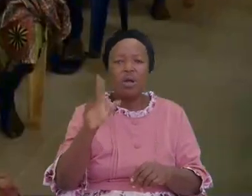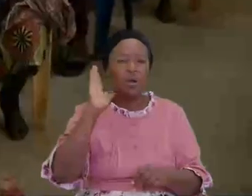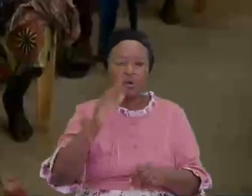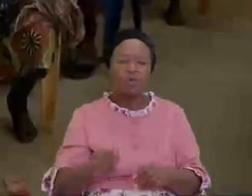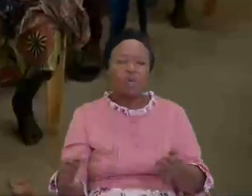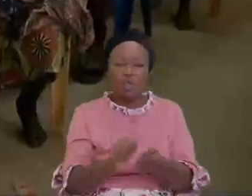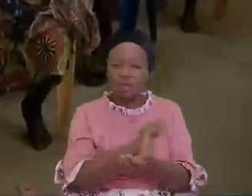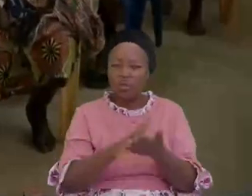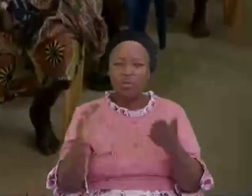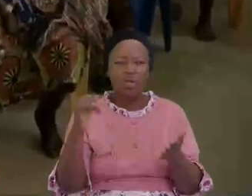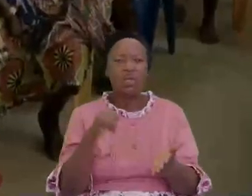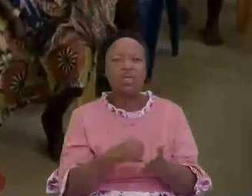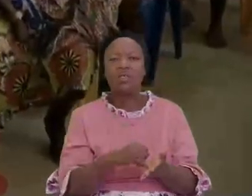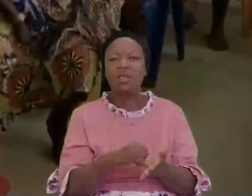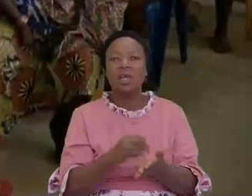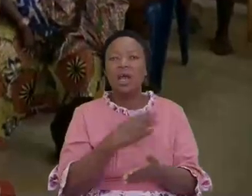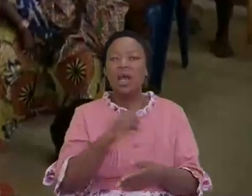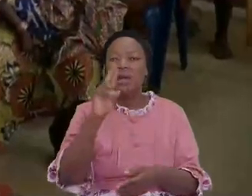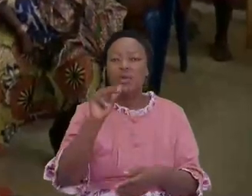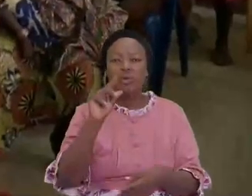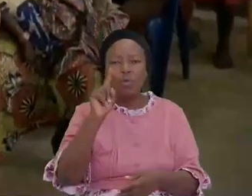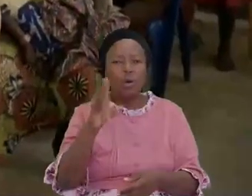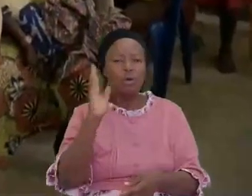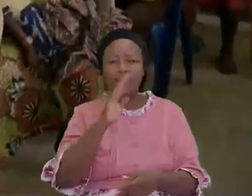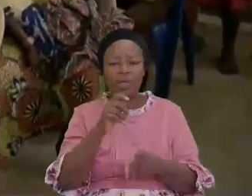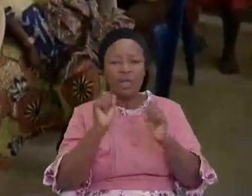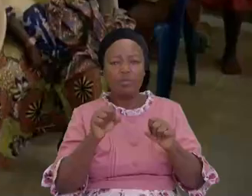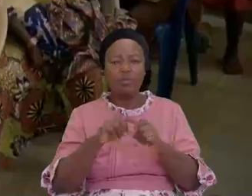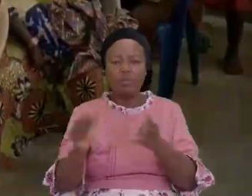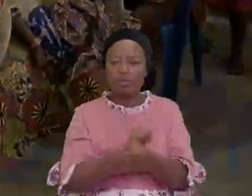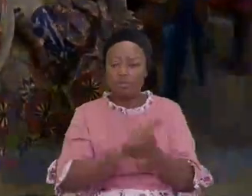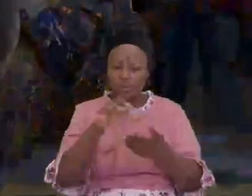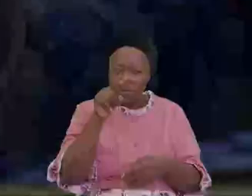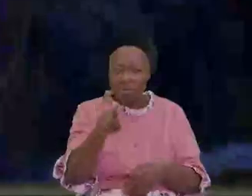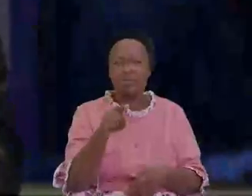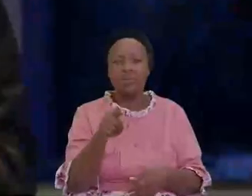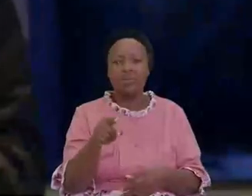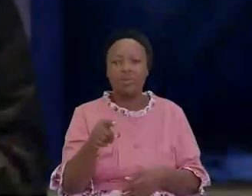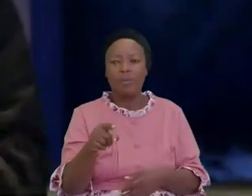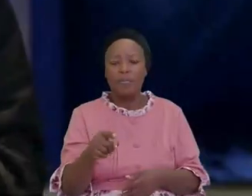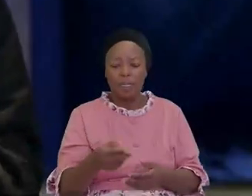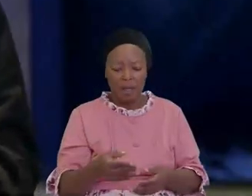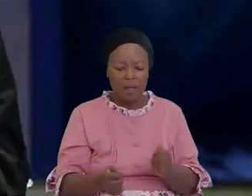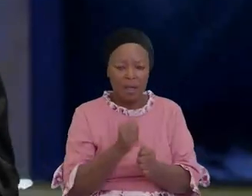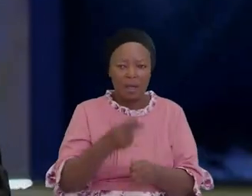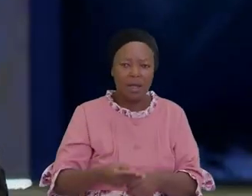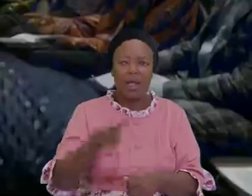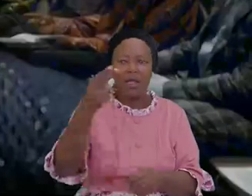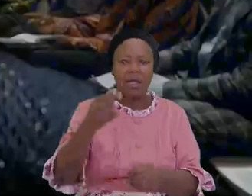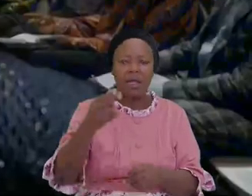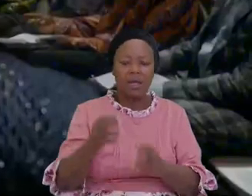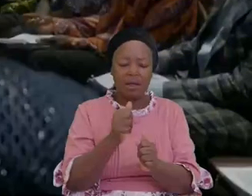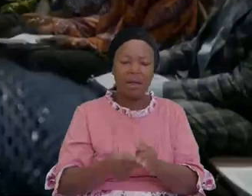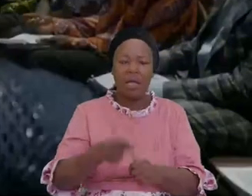Personne ne pourra le renverser. Et pour personne ne pourra aussi te renverser. Plus haut,